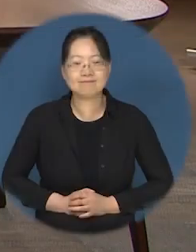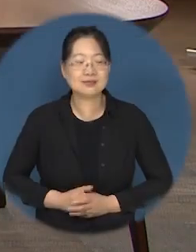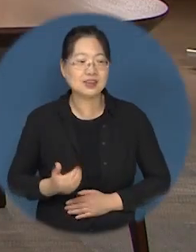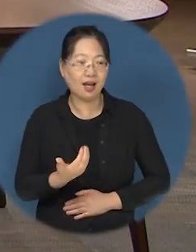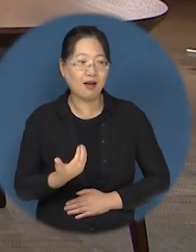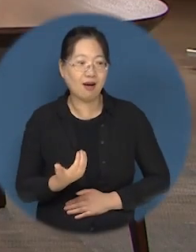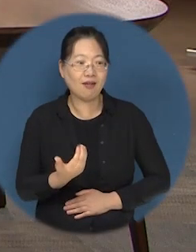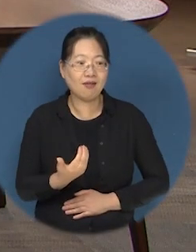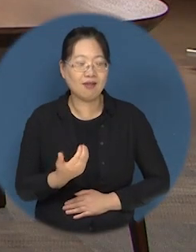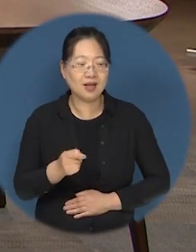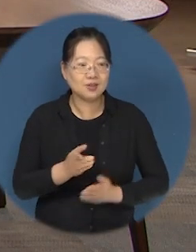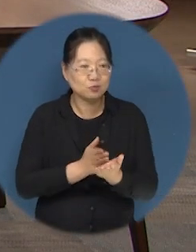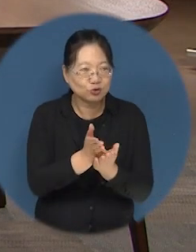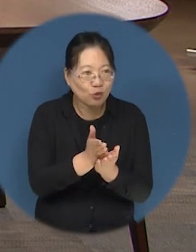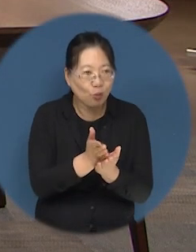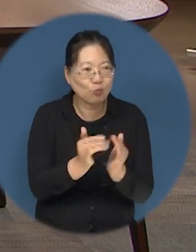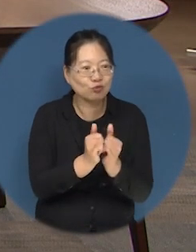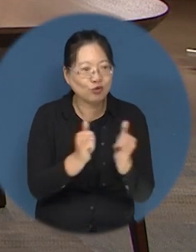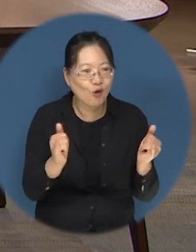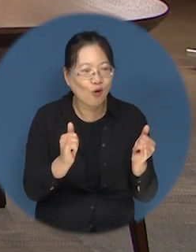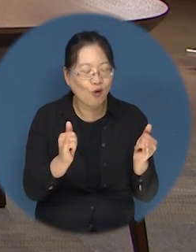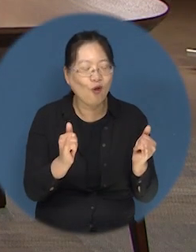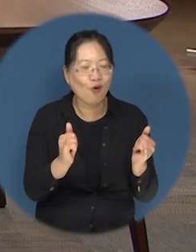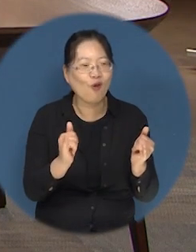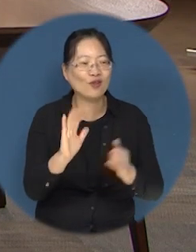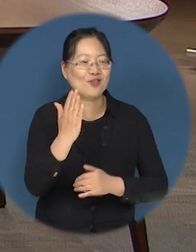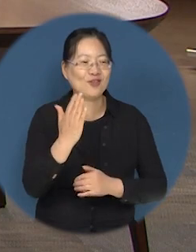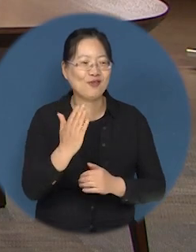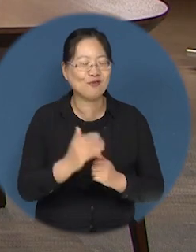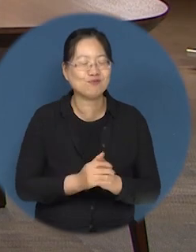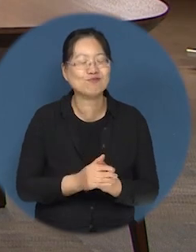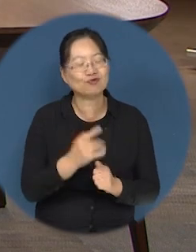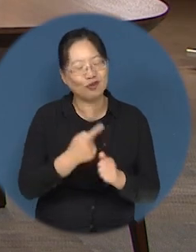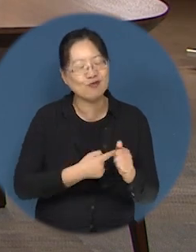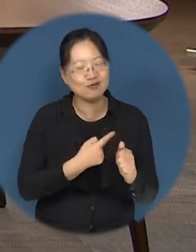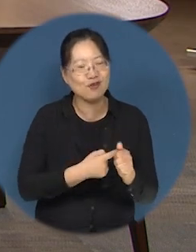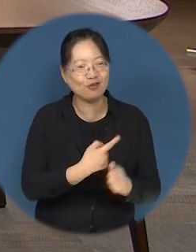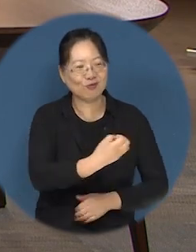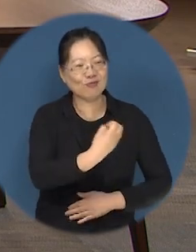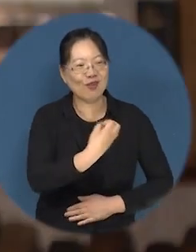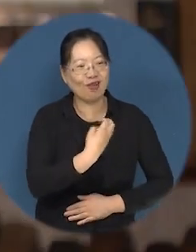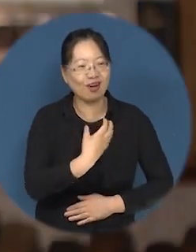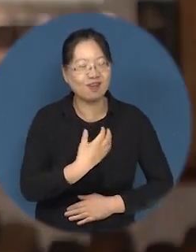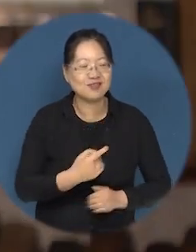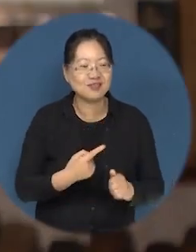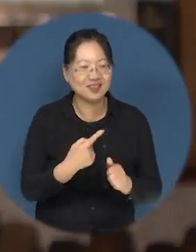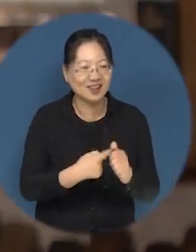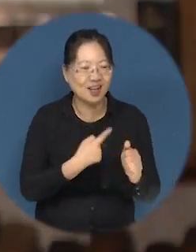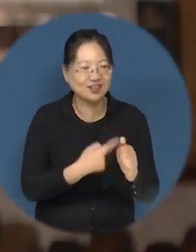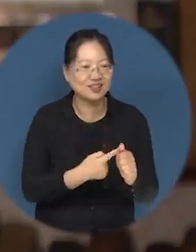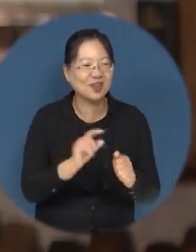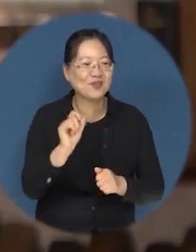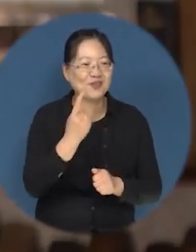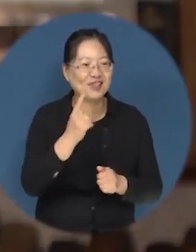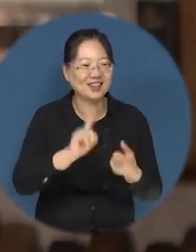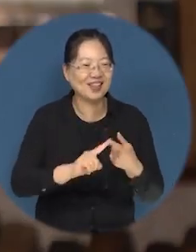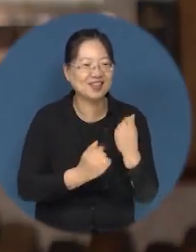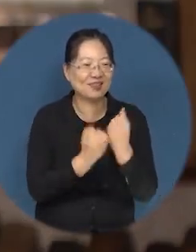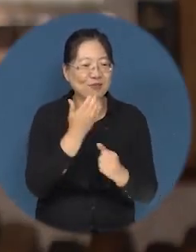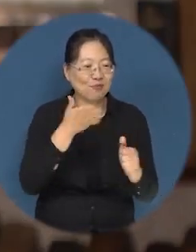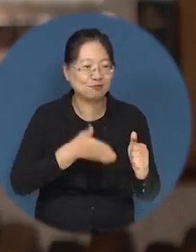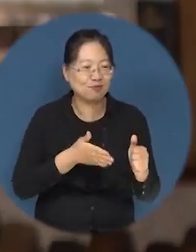조금 아까 제가 이쪽 분야에 아주 전문가가 되셨어요 그랬더니 어쩌다 보니 이렇게 됐습니다라고 하셨는데 이게 그 어쩌다 보니를 설명해 주셔야 되는